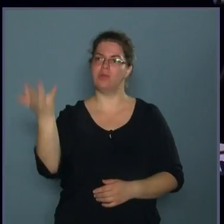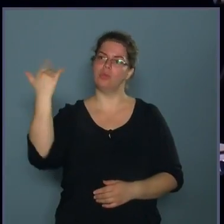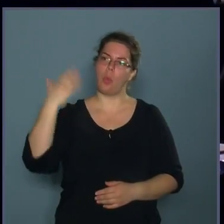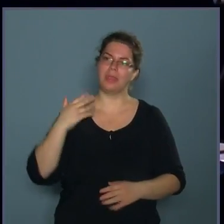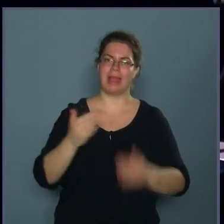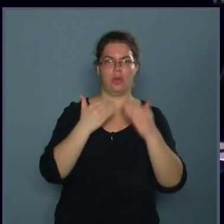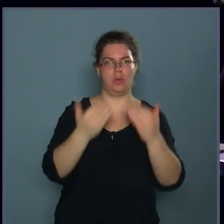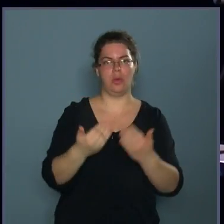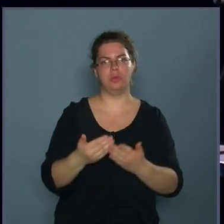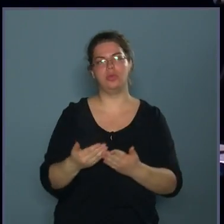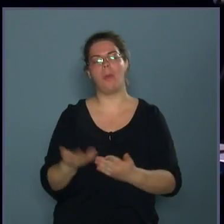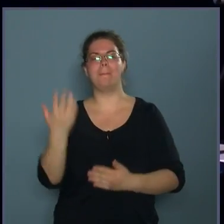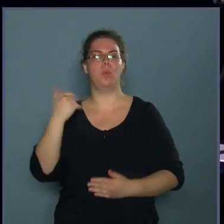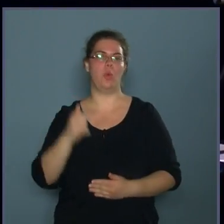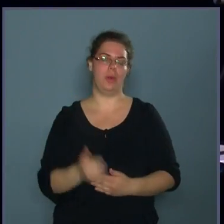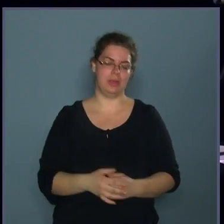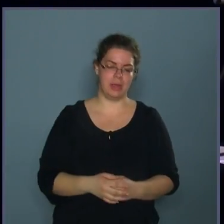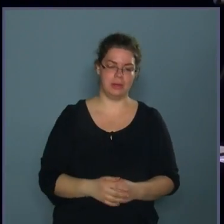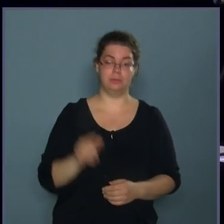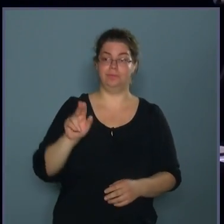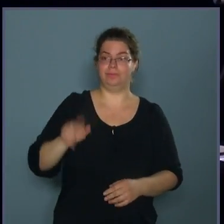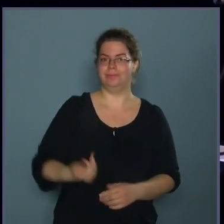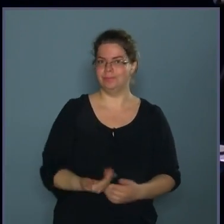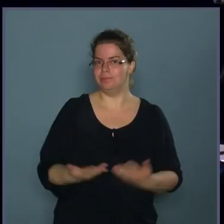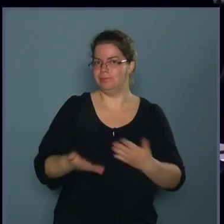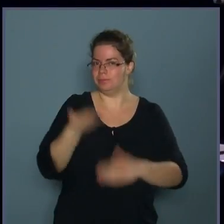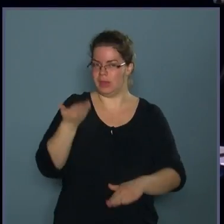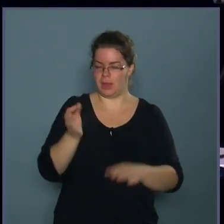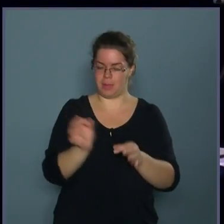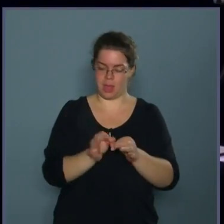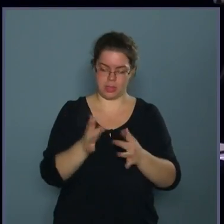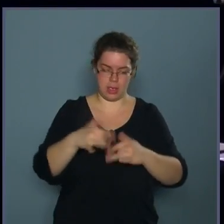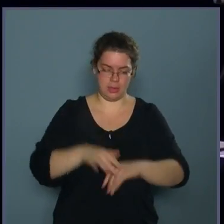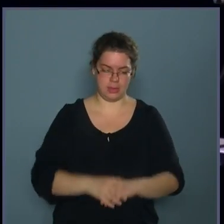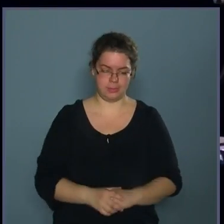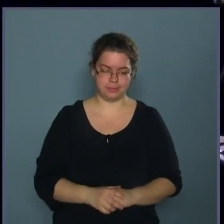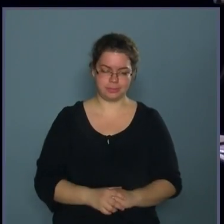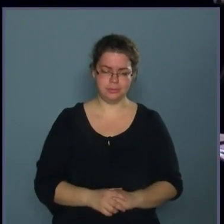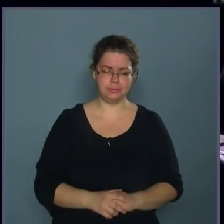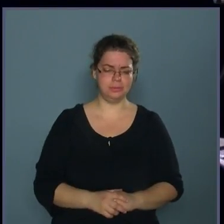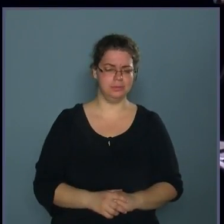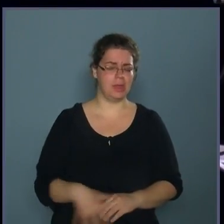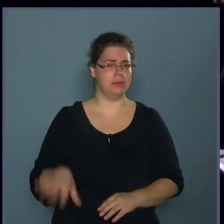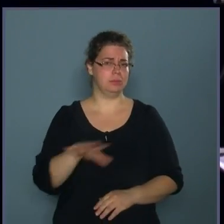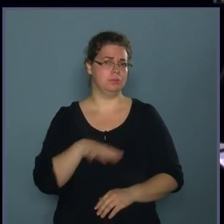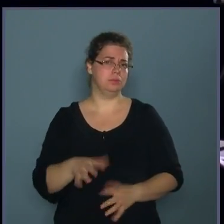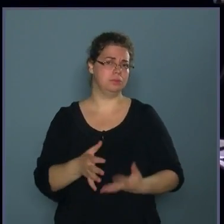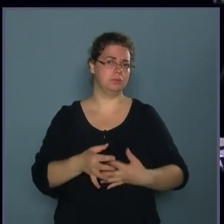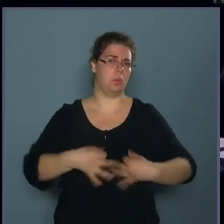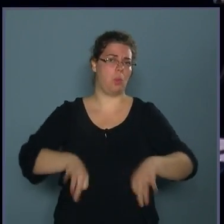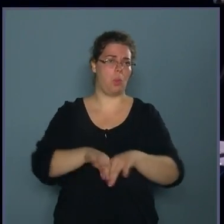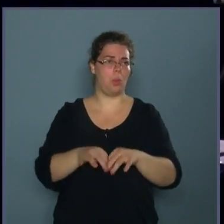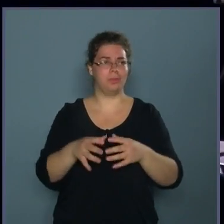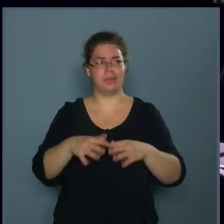köszöntő programsorozat egyik impozáns helyszínéül is szolgál. A települési kultúrházak országos hálózata